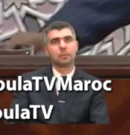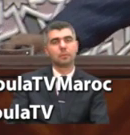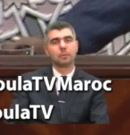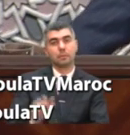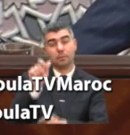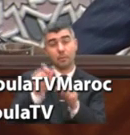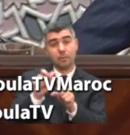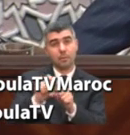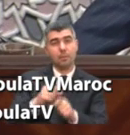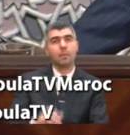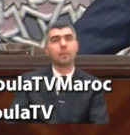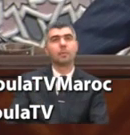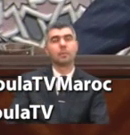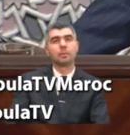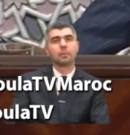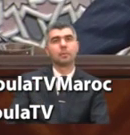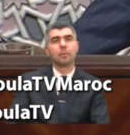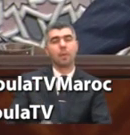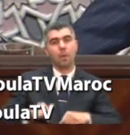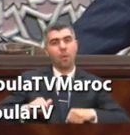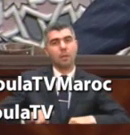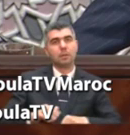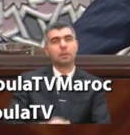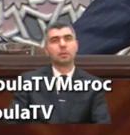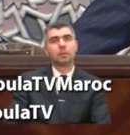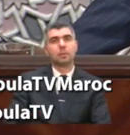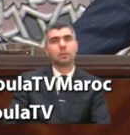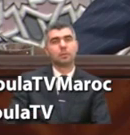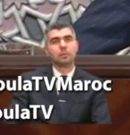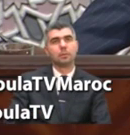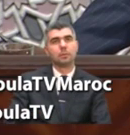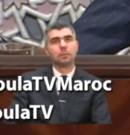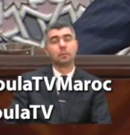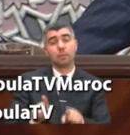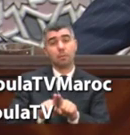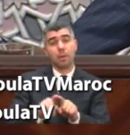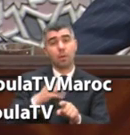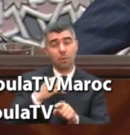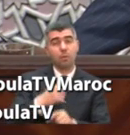السادة النواب. سيد الوزير المحترم، طبعا